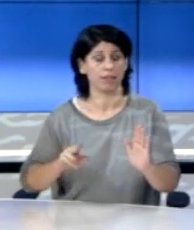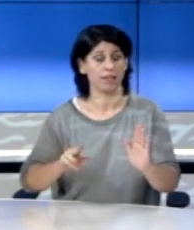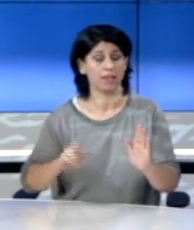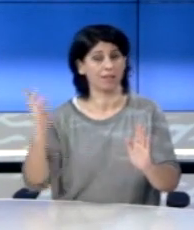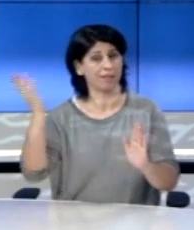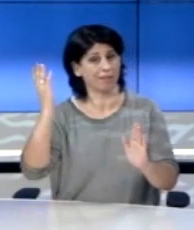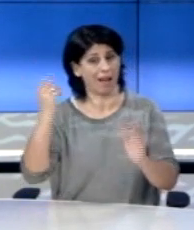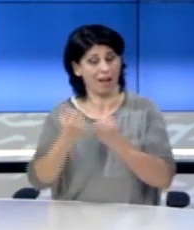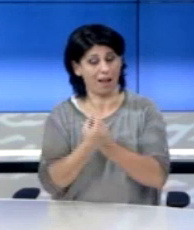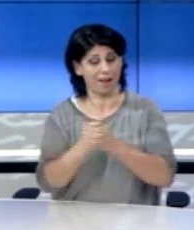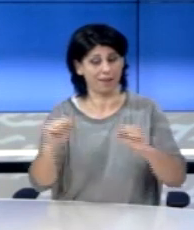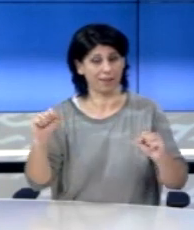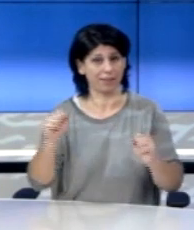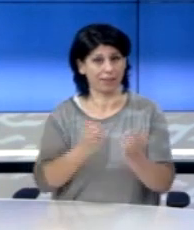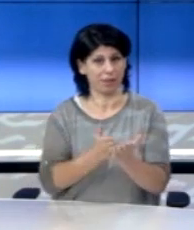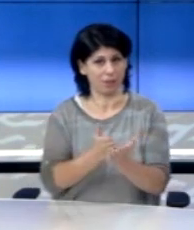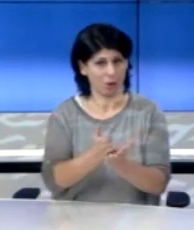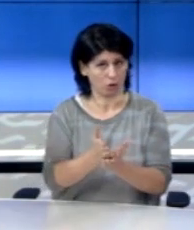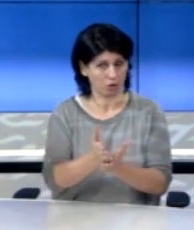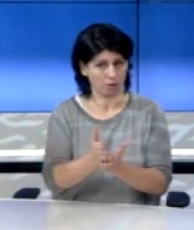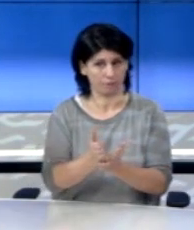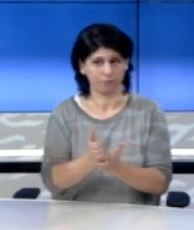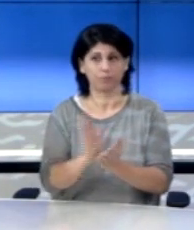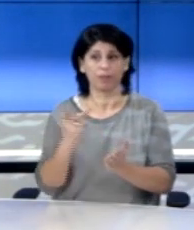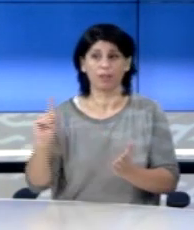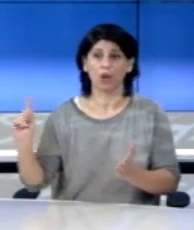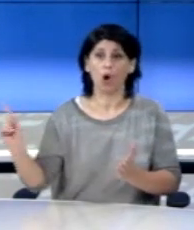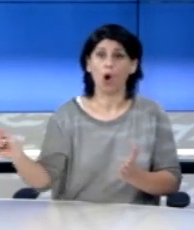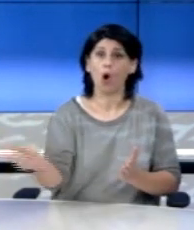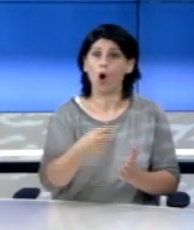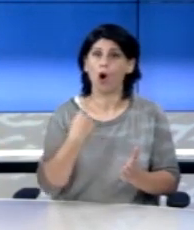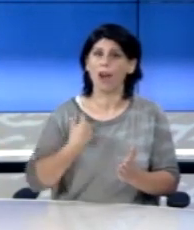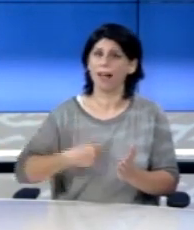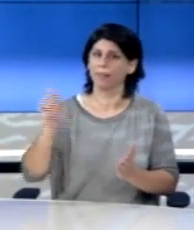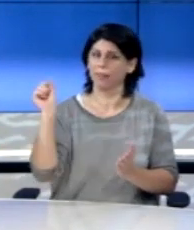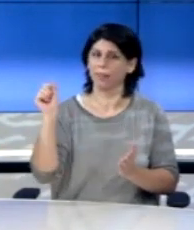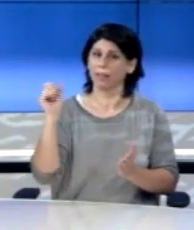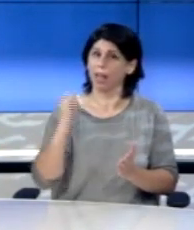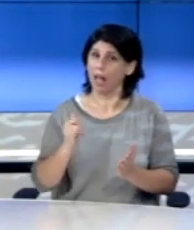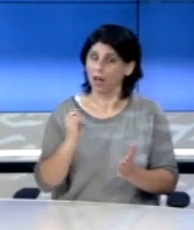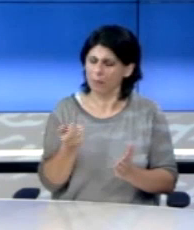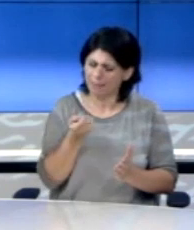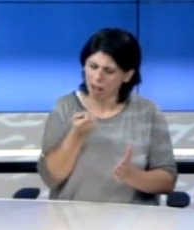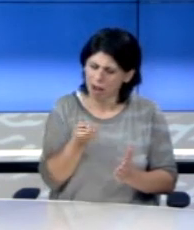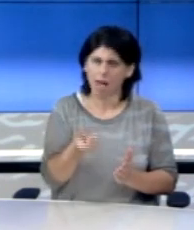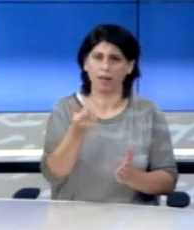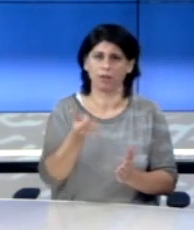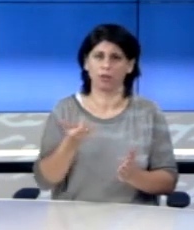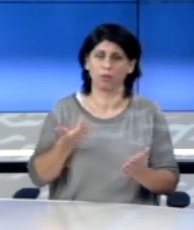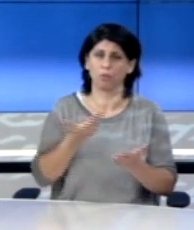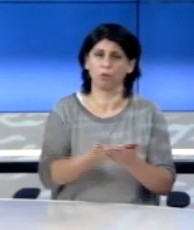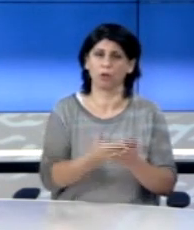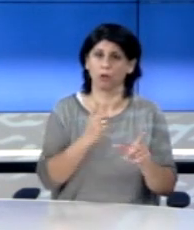δήθεν ανεξαρτησία της δικαιοσύνης, γιατί όλοι σας αρνηθήκατε ακόμη και το ελάχιστο που πρότεινε